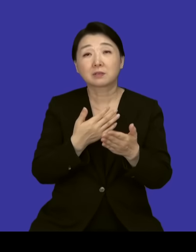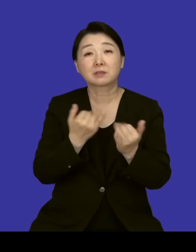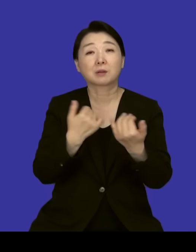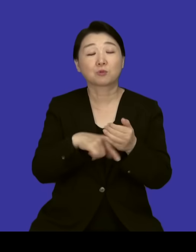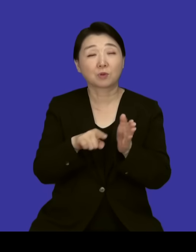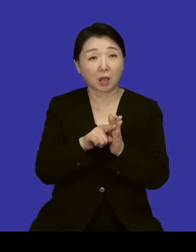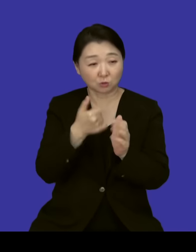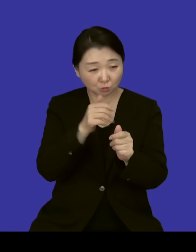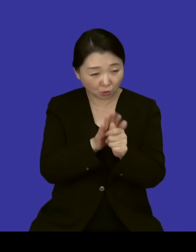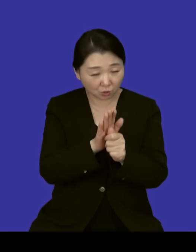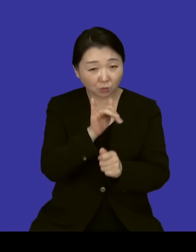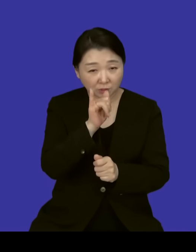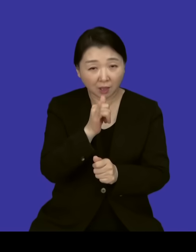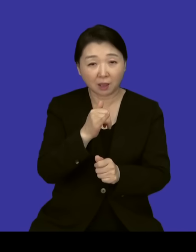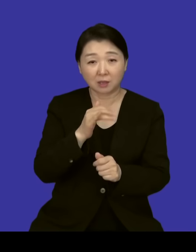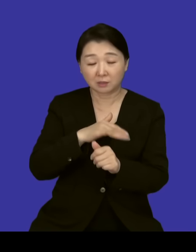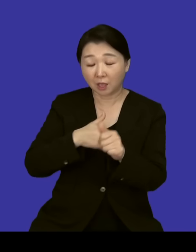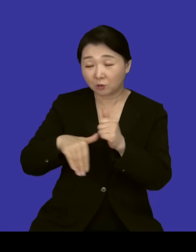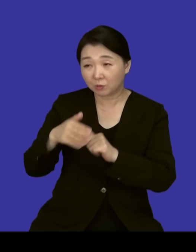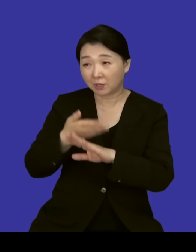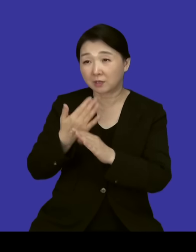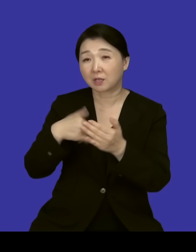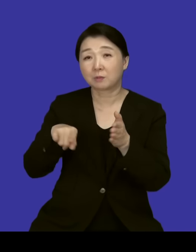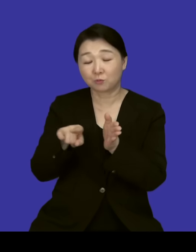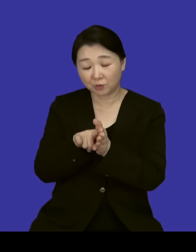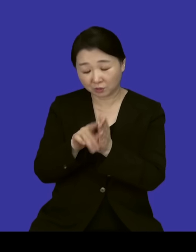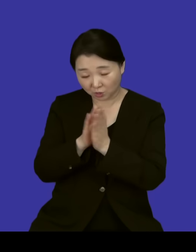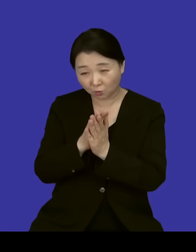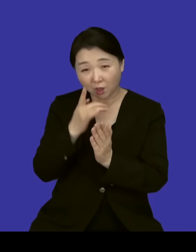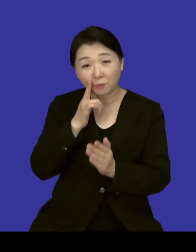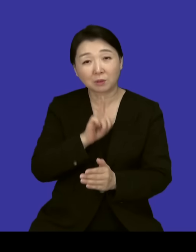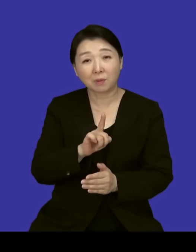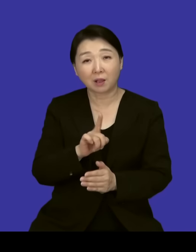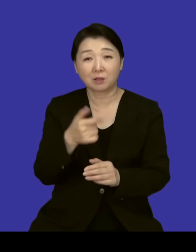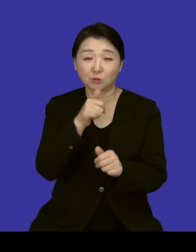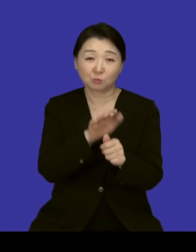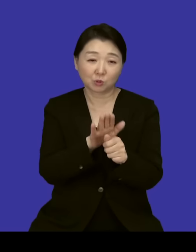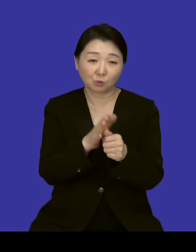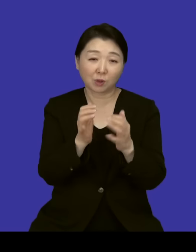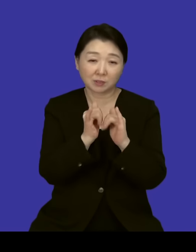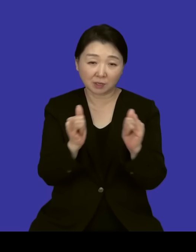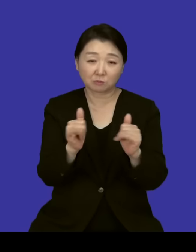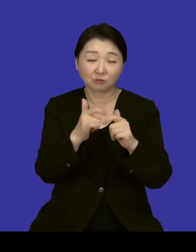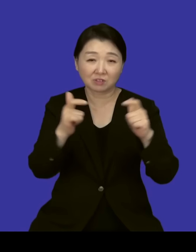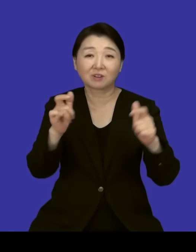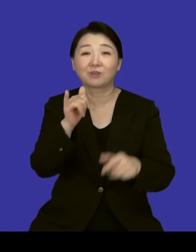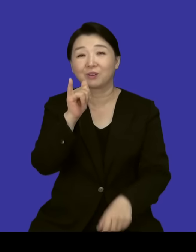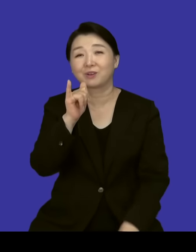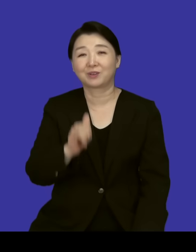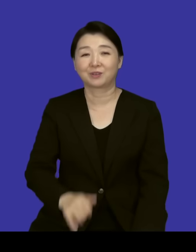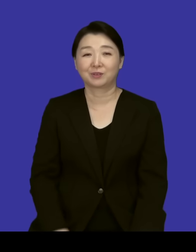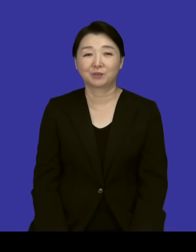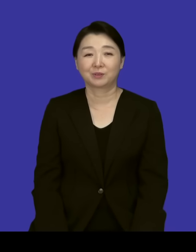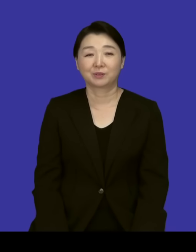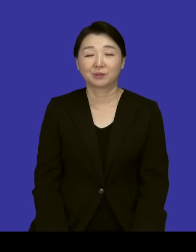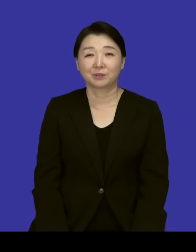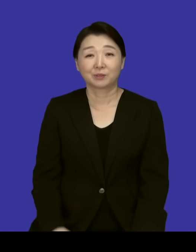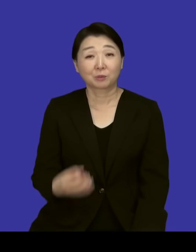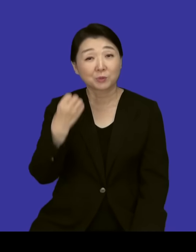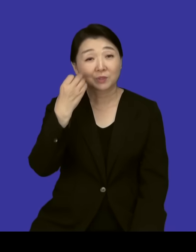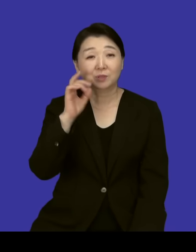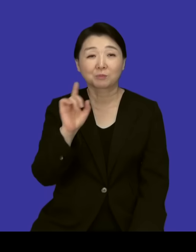주변에 다른 사람 위해서 기도 좀 하자 하다 보니까 이제 중보기도에 하는 사람 수가 자꾸 늘어나는 거예요. 네. 그런데 그쵸.